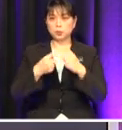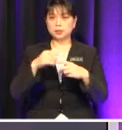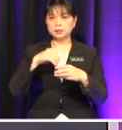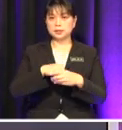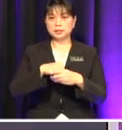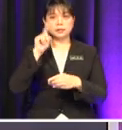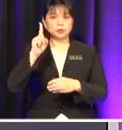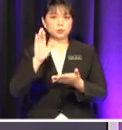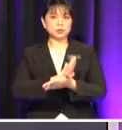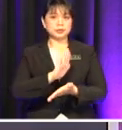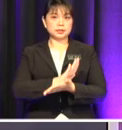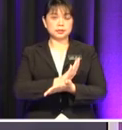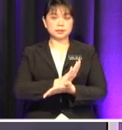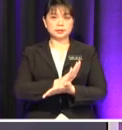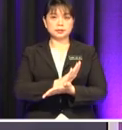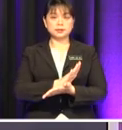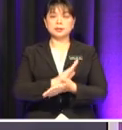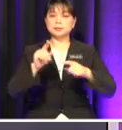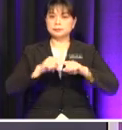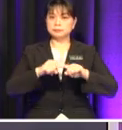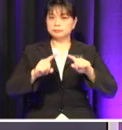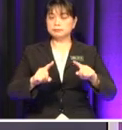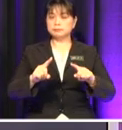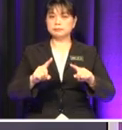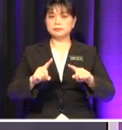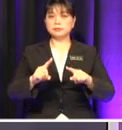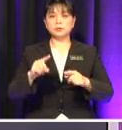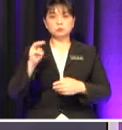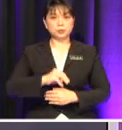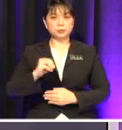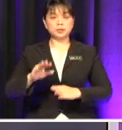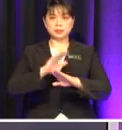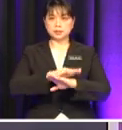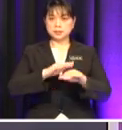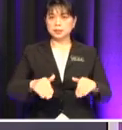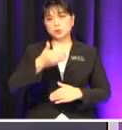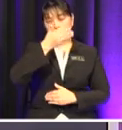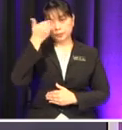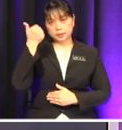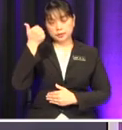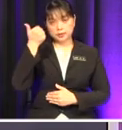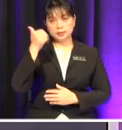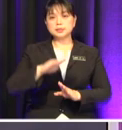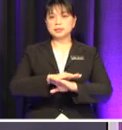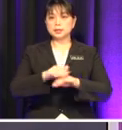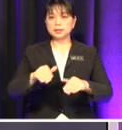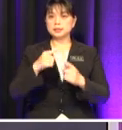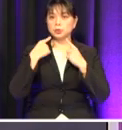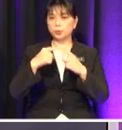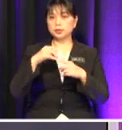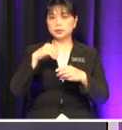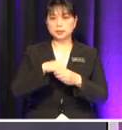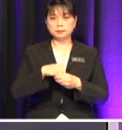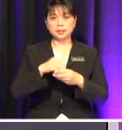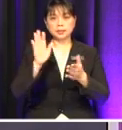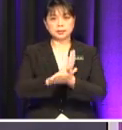satu kertas nanti ya cuma calon-calon jangan lupa jangan jawab di dalam kertas soalnya